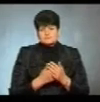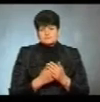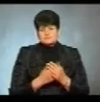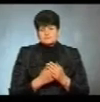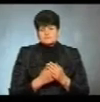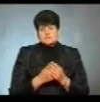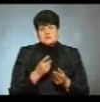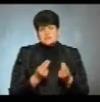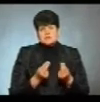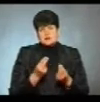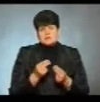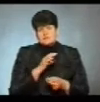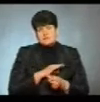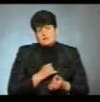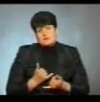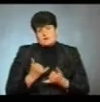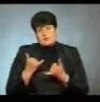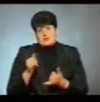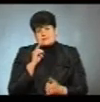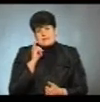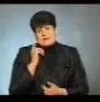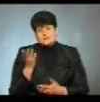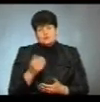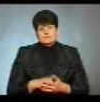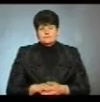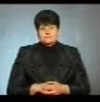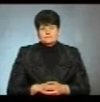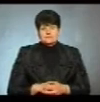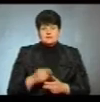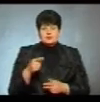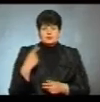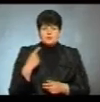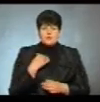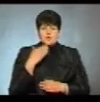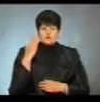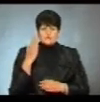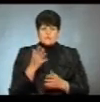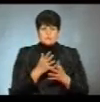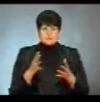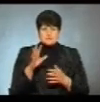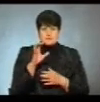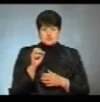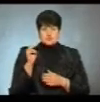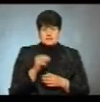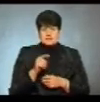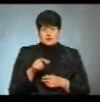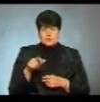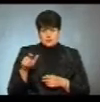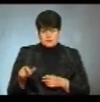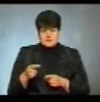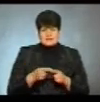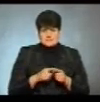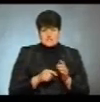чином зіграли на користь Зеленського. На Тернопільщині проголосували понад 500 тисяч осіб, це